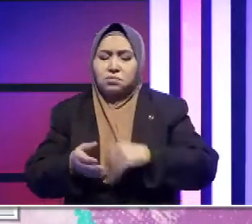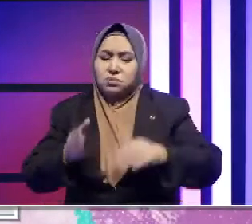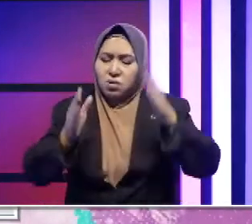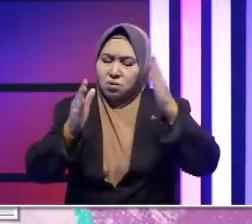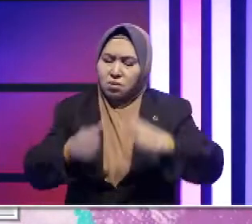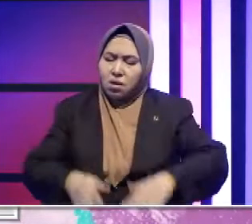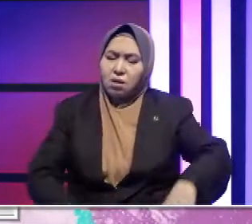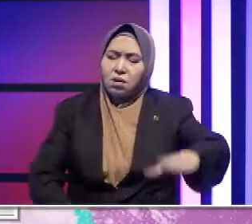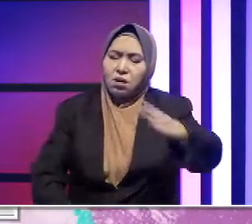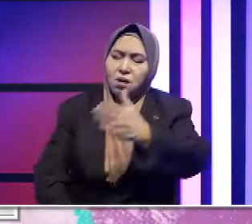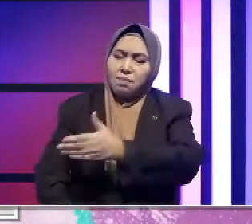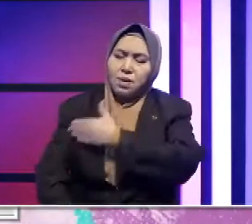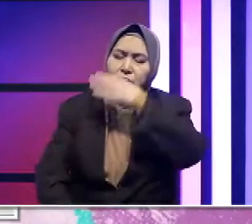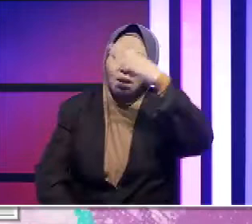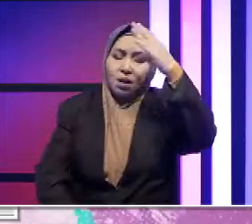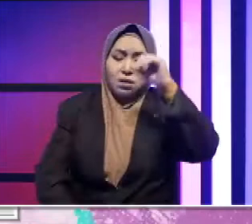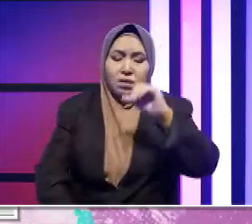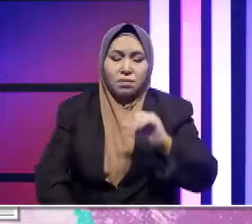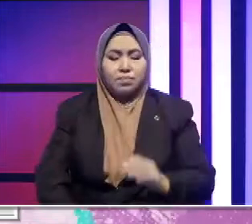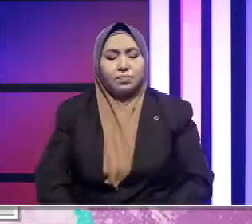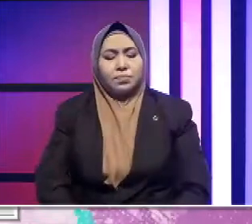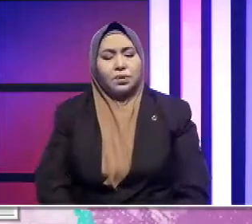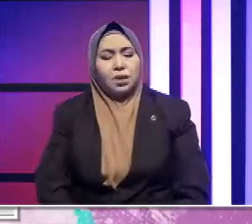سلما لرجل